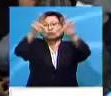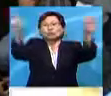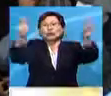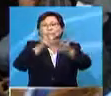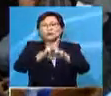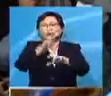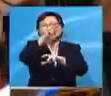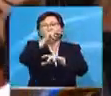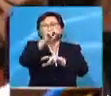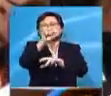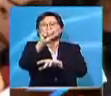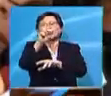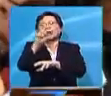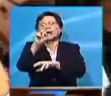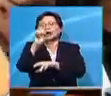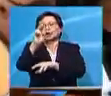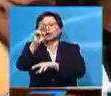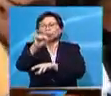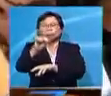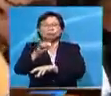di nakon tamarat